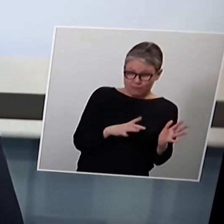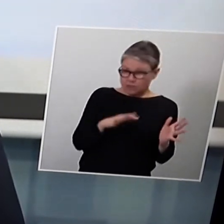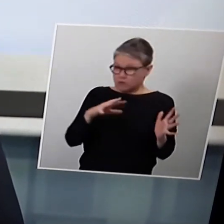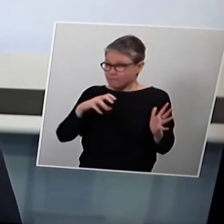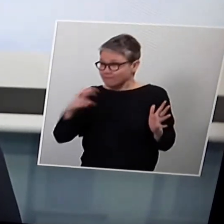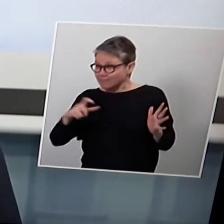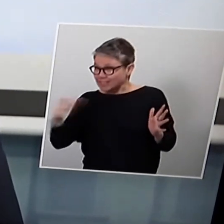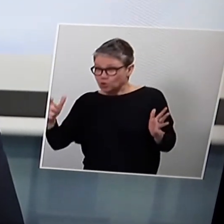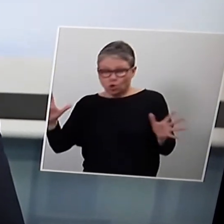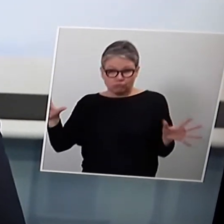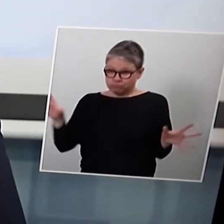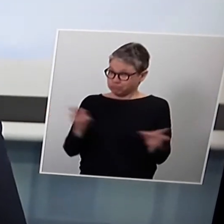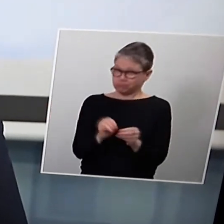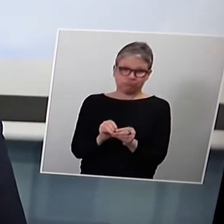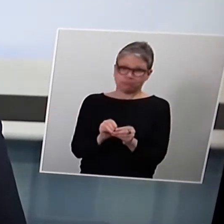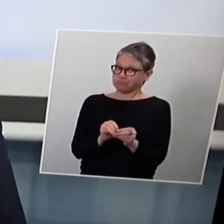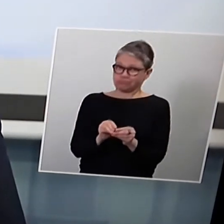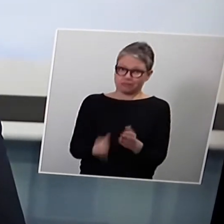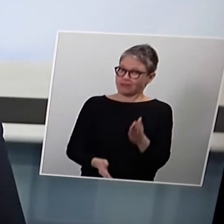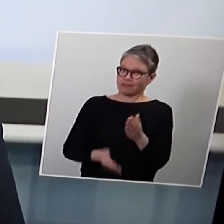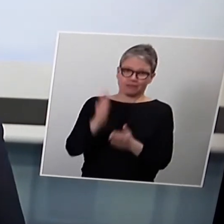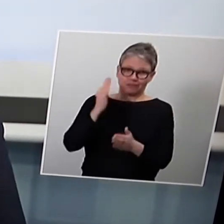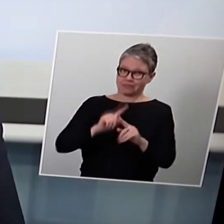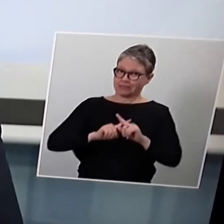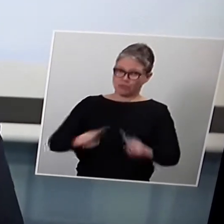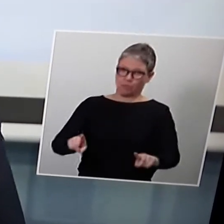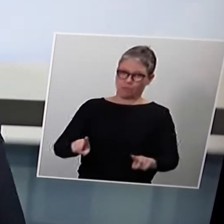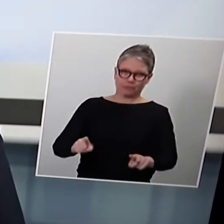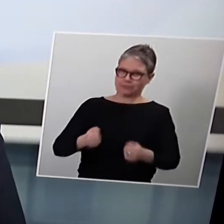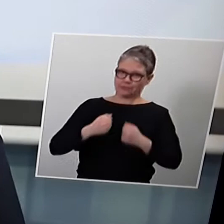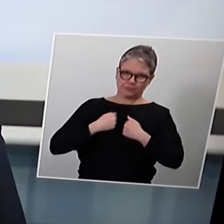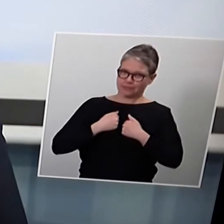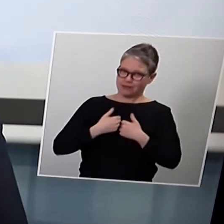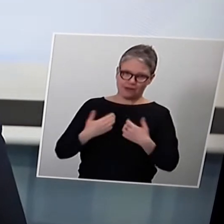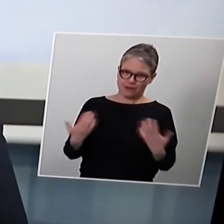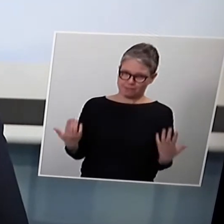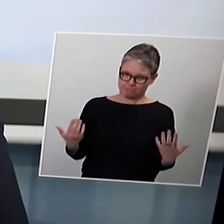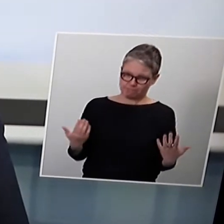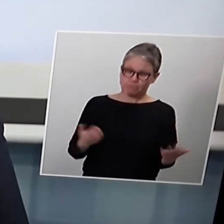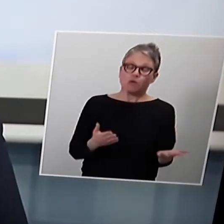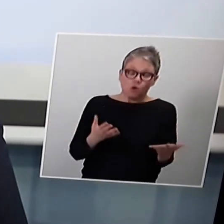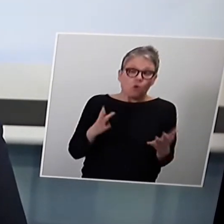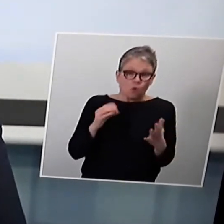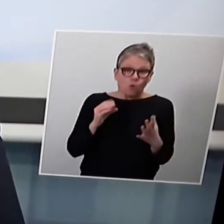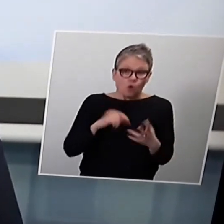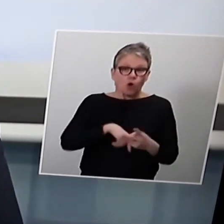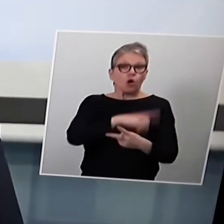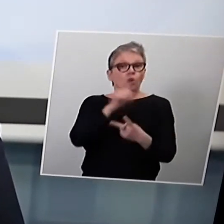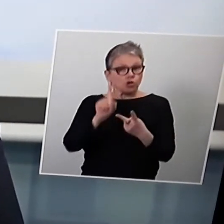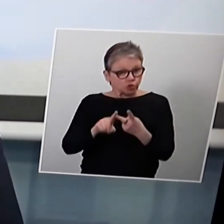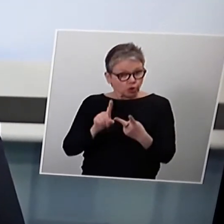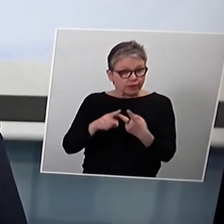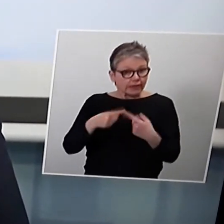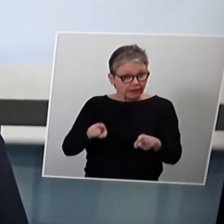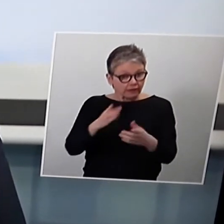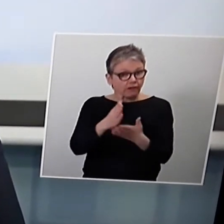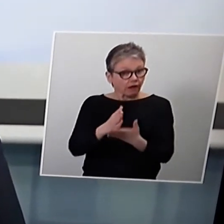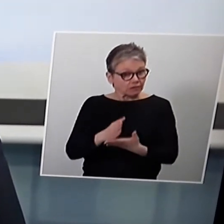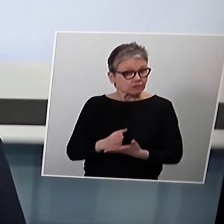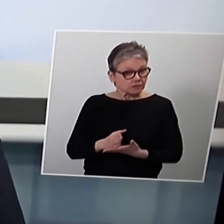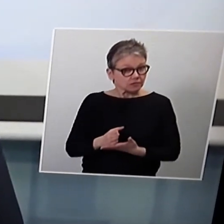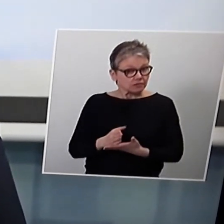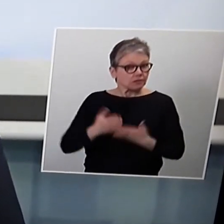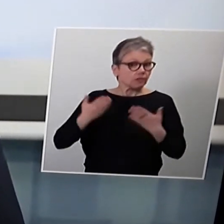että tätä ei ratkaista välittömästi. Sitten on tietysti se toinen asia,